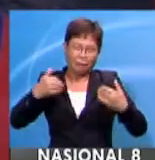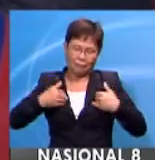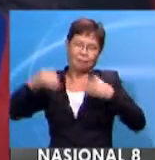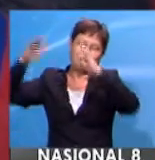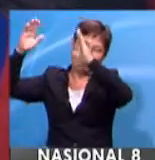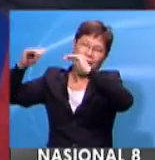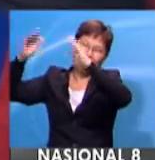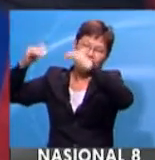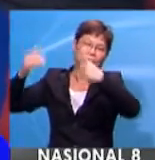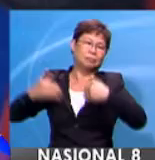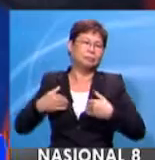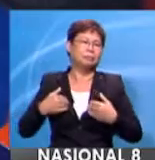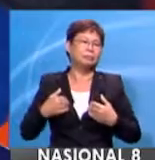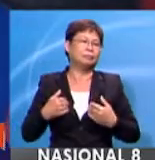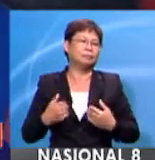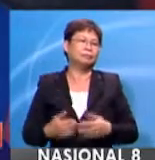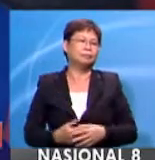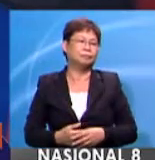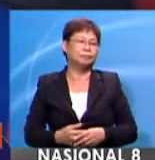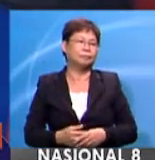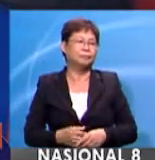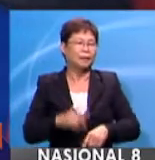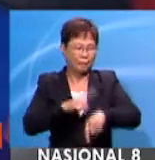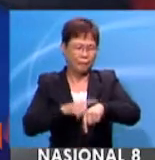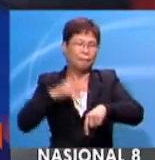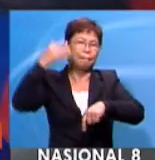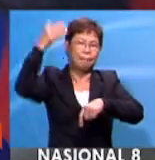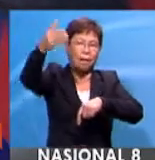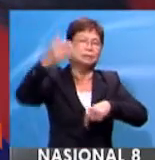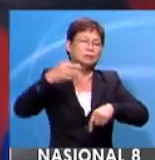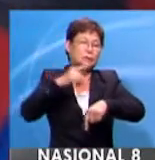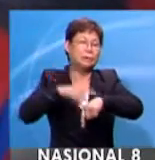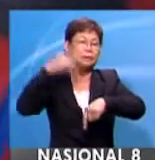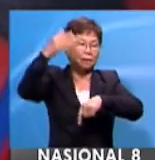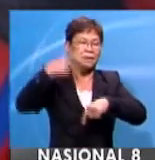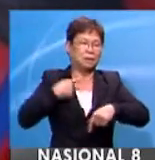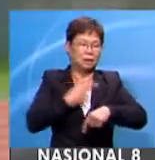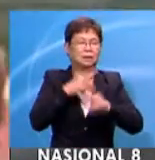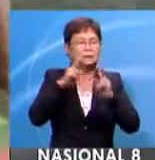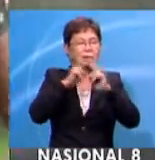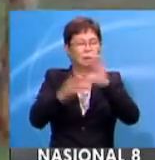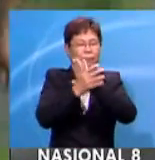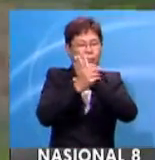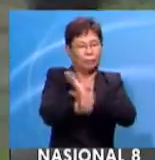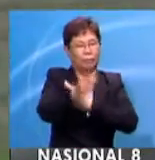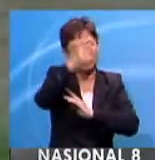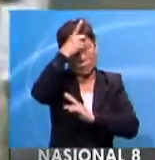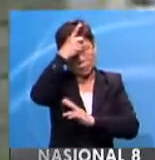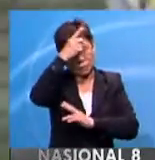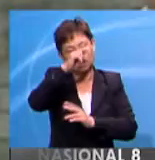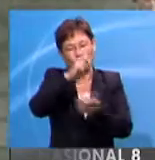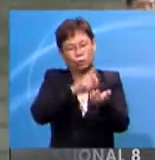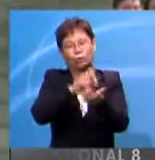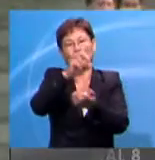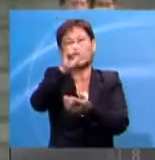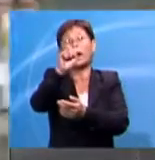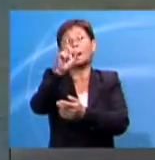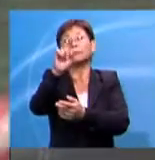harapan kalau tidak ampuh kali ini di masa akan datang kita sangat berpotensi tambah darah